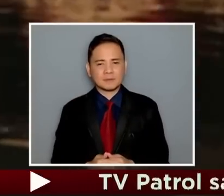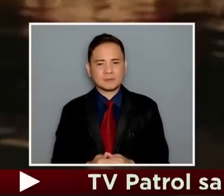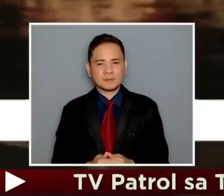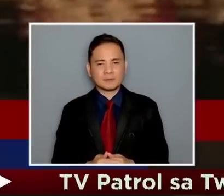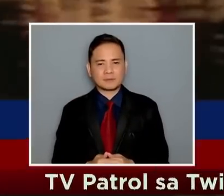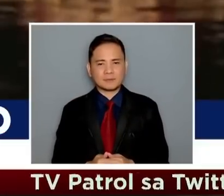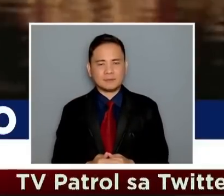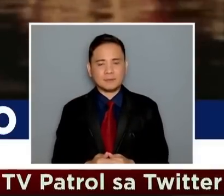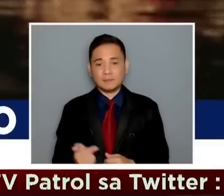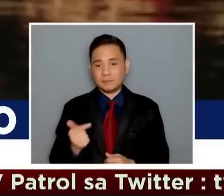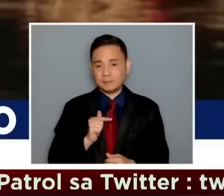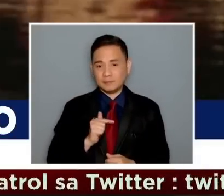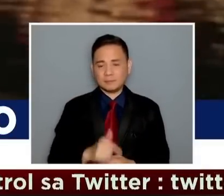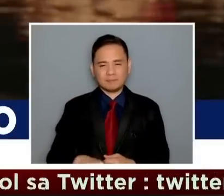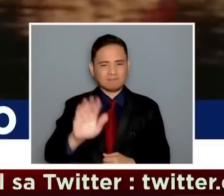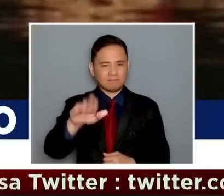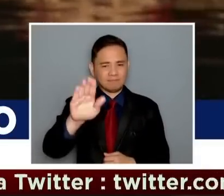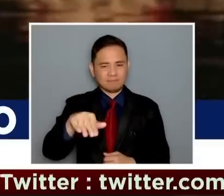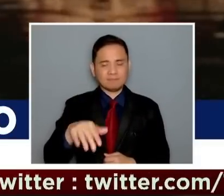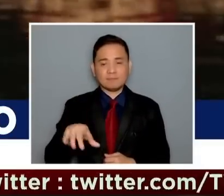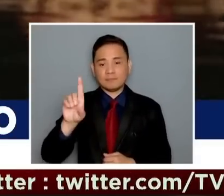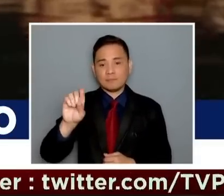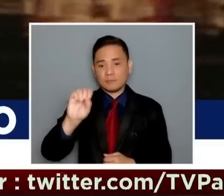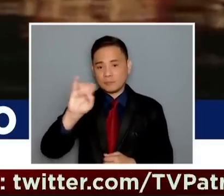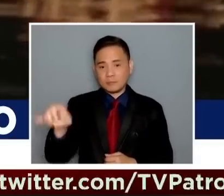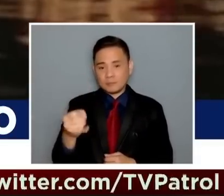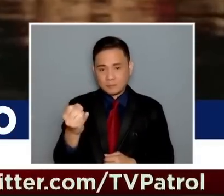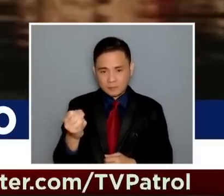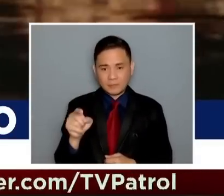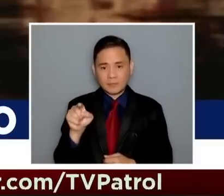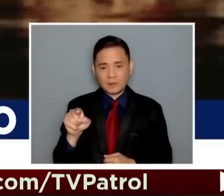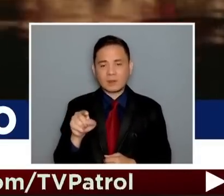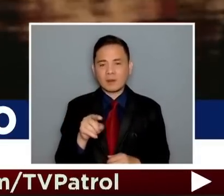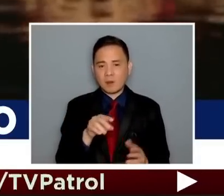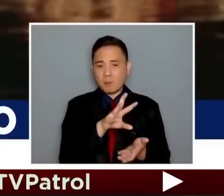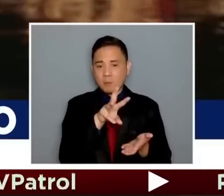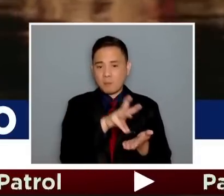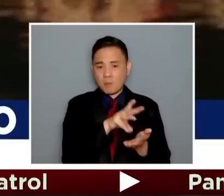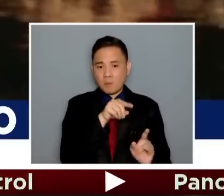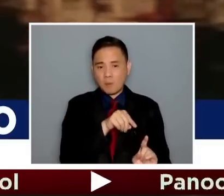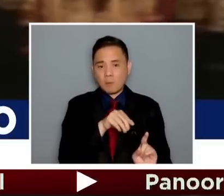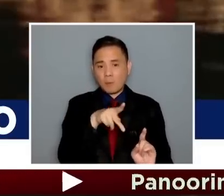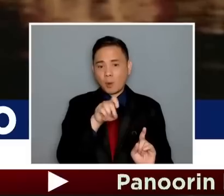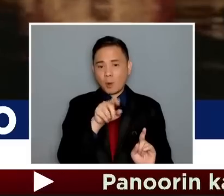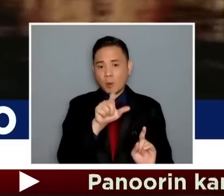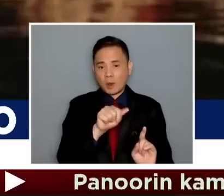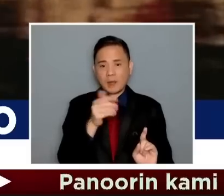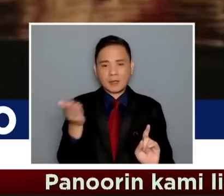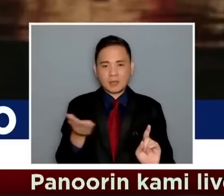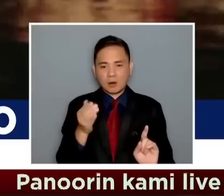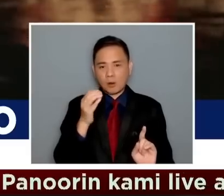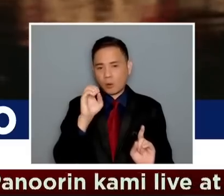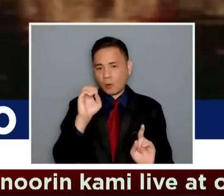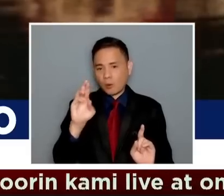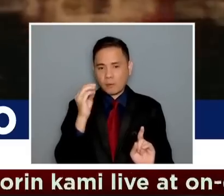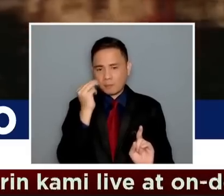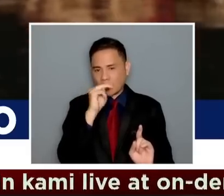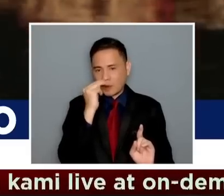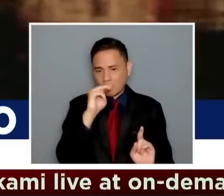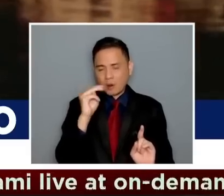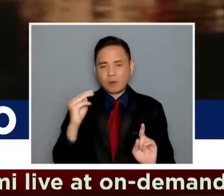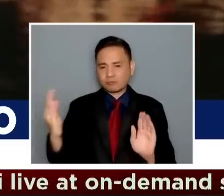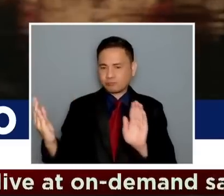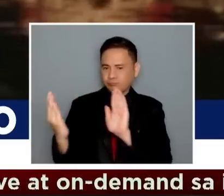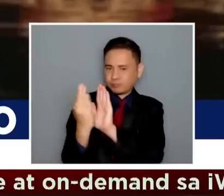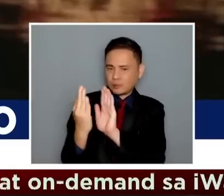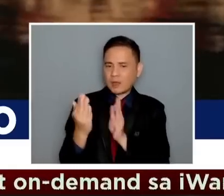Henry, ayon sa Department of Justice, tanging ang bayan pa lamang ng Pola dito sa Oriental Mindoro ang lumapit sa kanila para humingi ng tulong